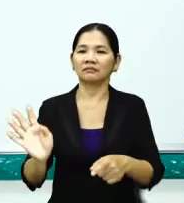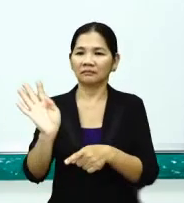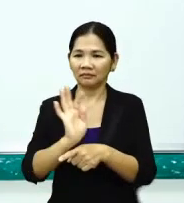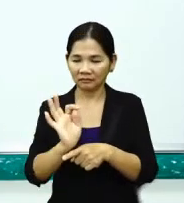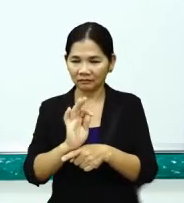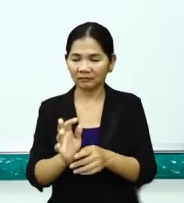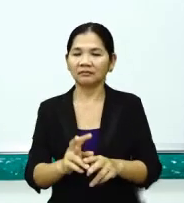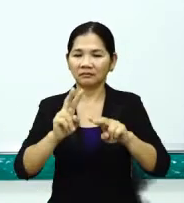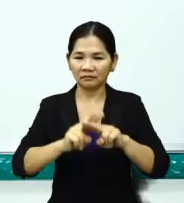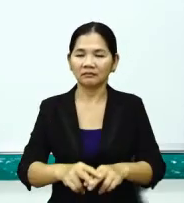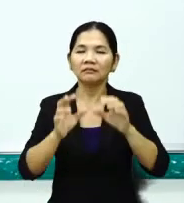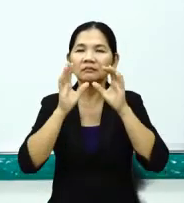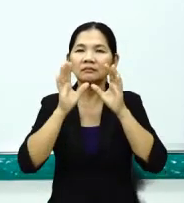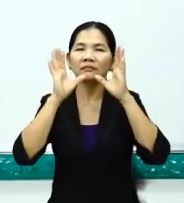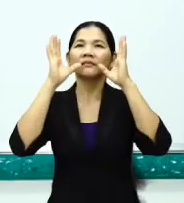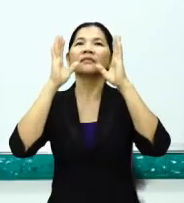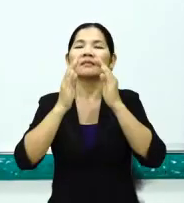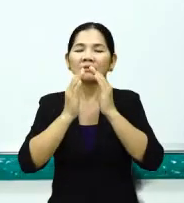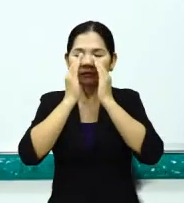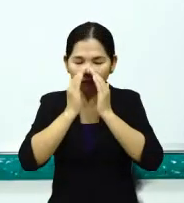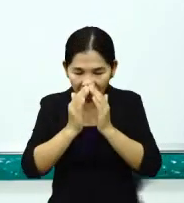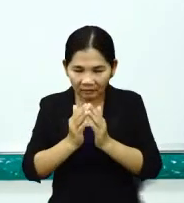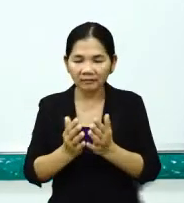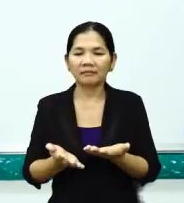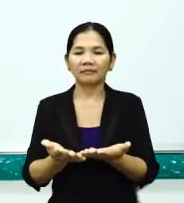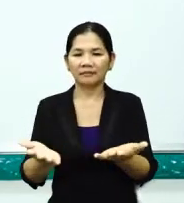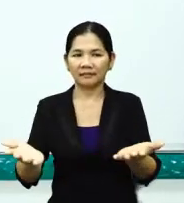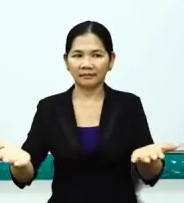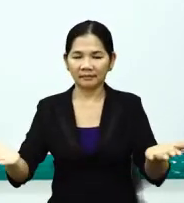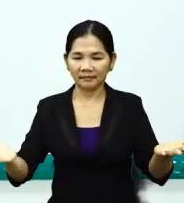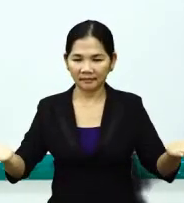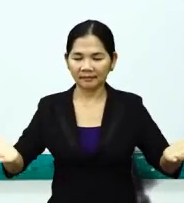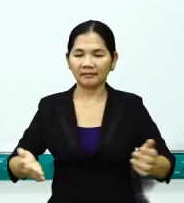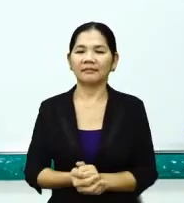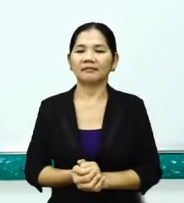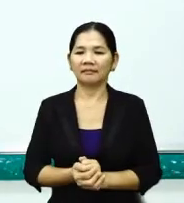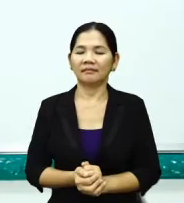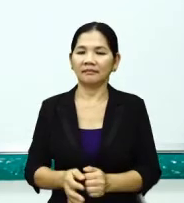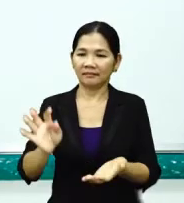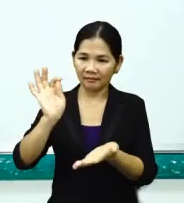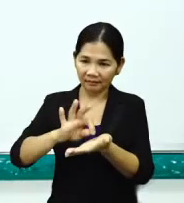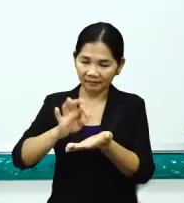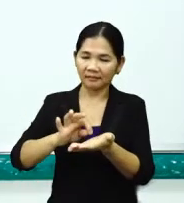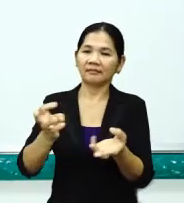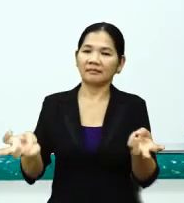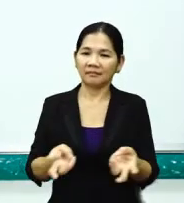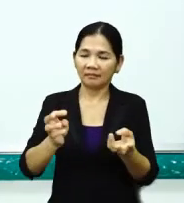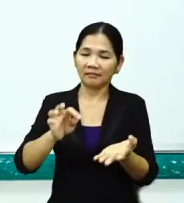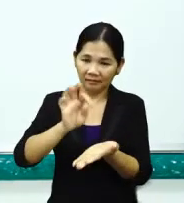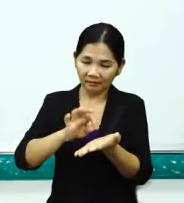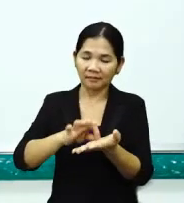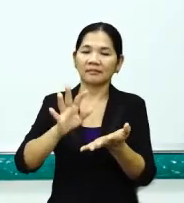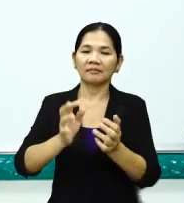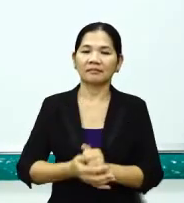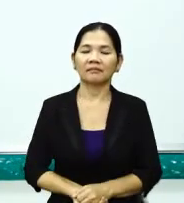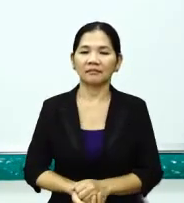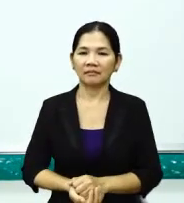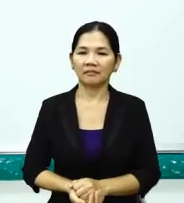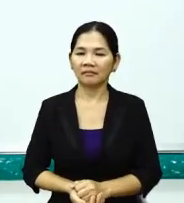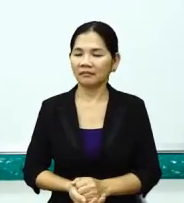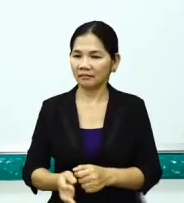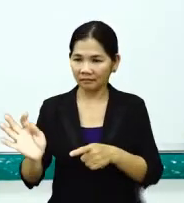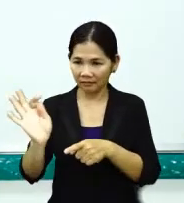vô tài ông quý sáp ơi ơi chạp xì sơ